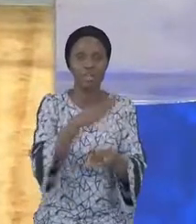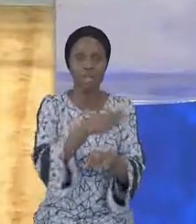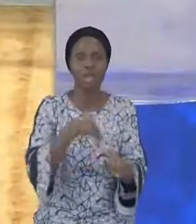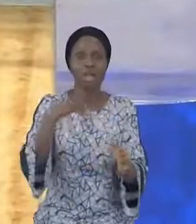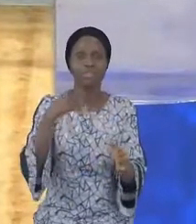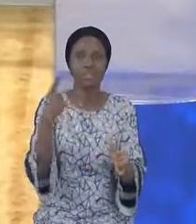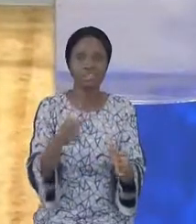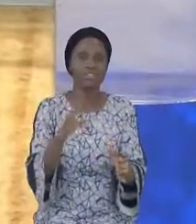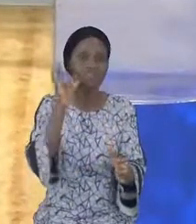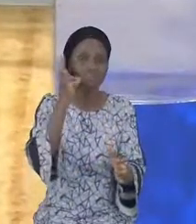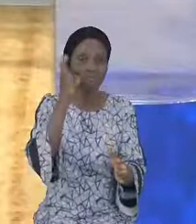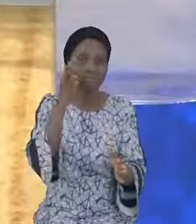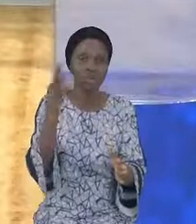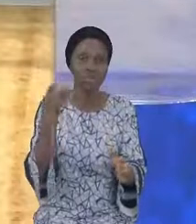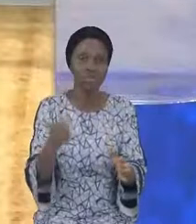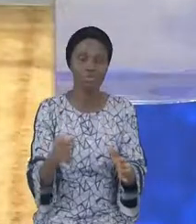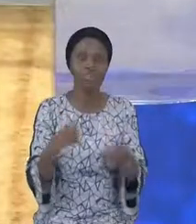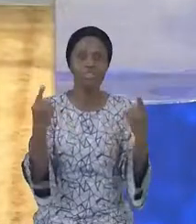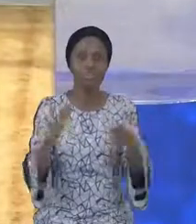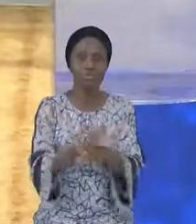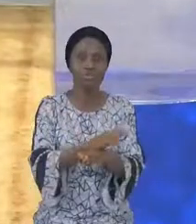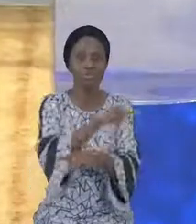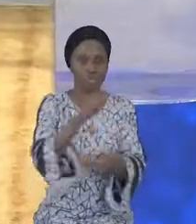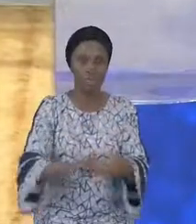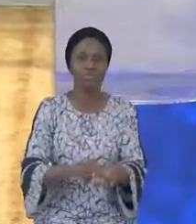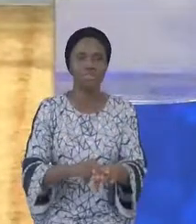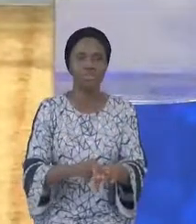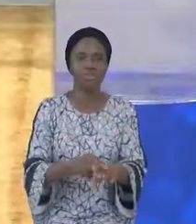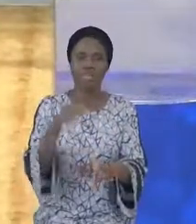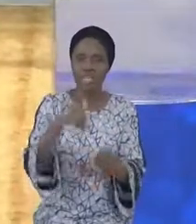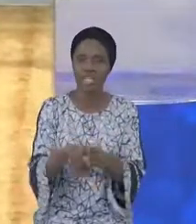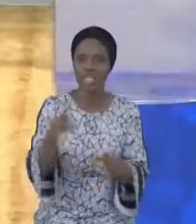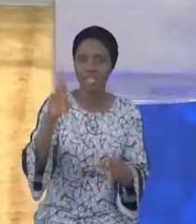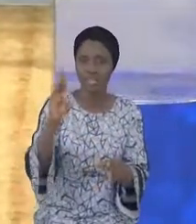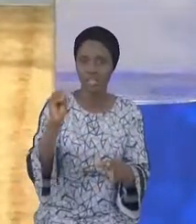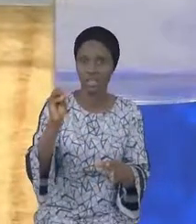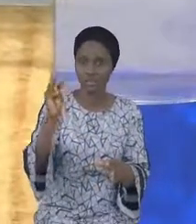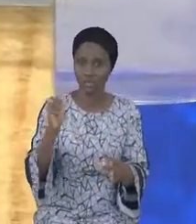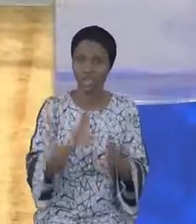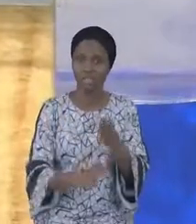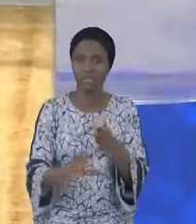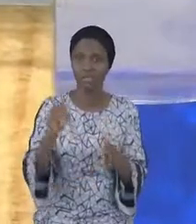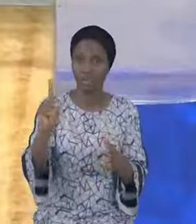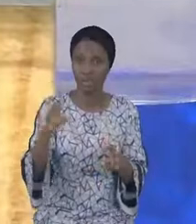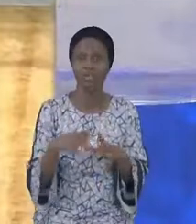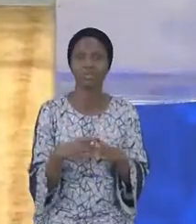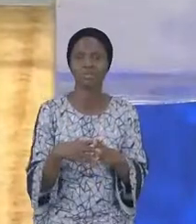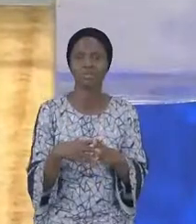et le fruit de la nature dépravée. Romains, chapitre 1,